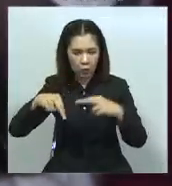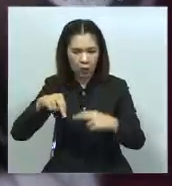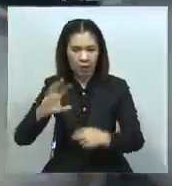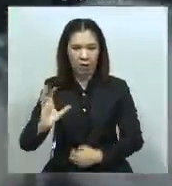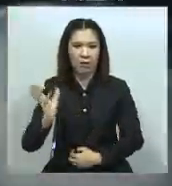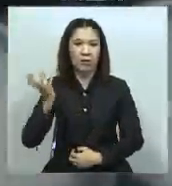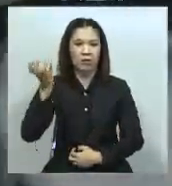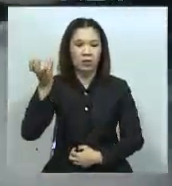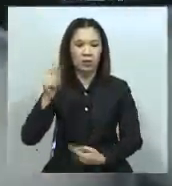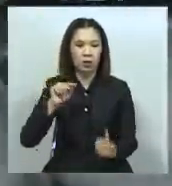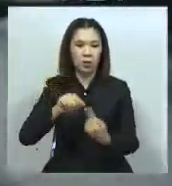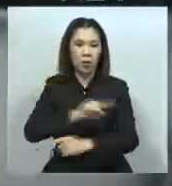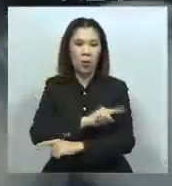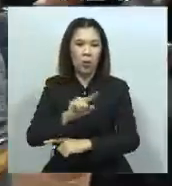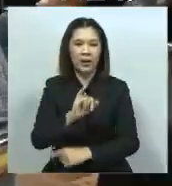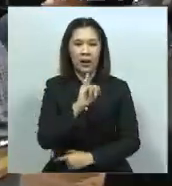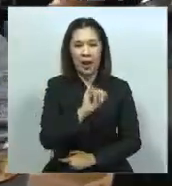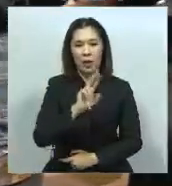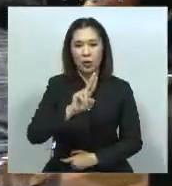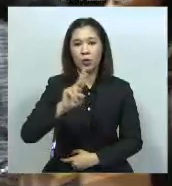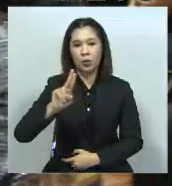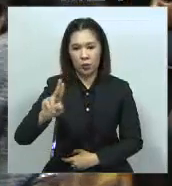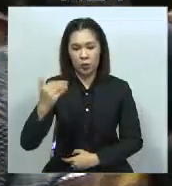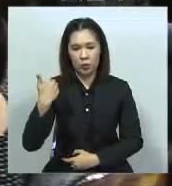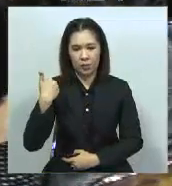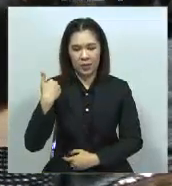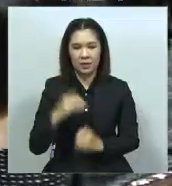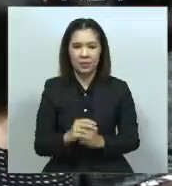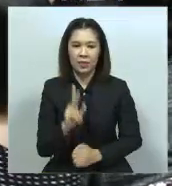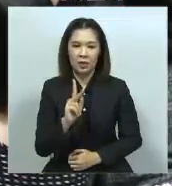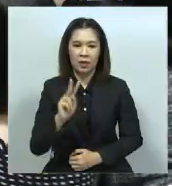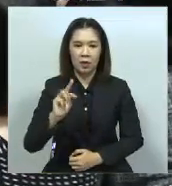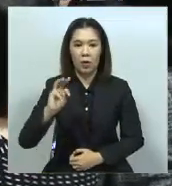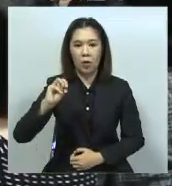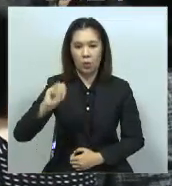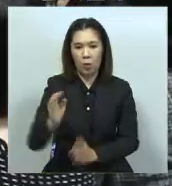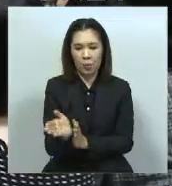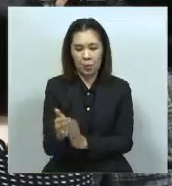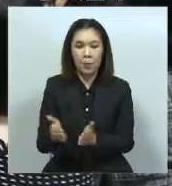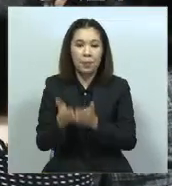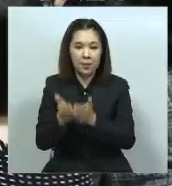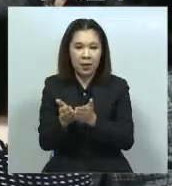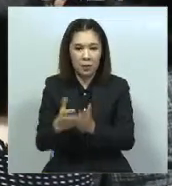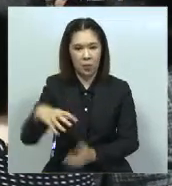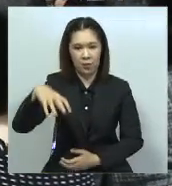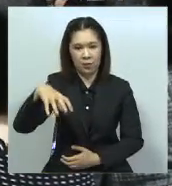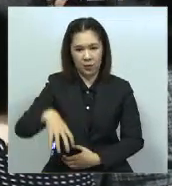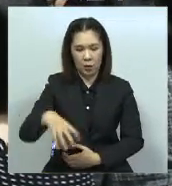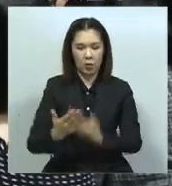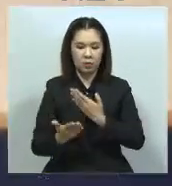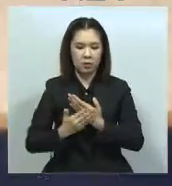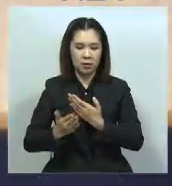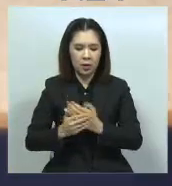าวัน IUU Day นะครับจัดขึ้นปีนี้จัดที่กรมประมงนะครับแนวคิดหลักๆเพื่อสร้างความตระหนักถึงความพยายามใน